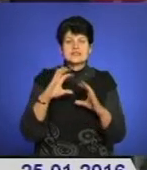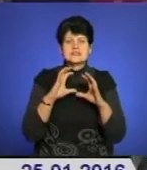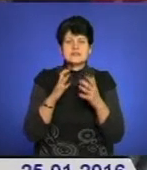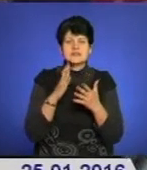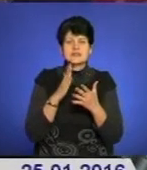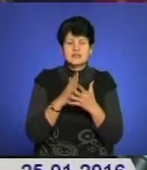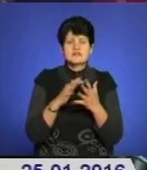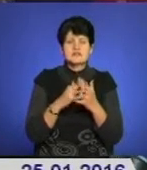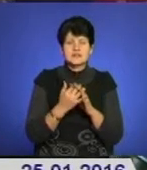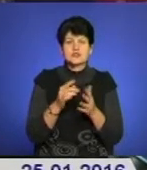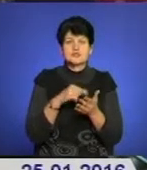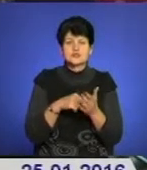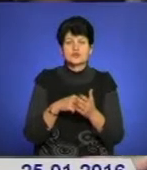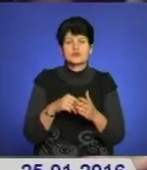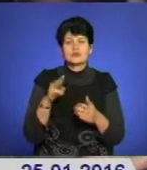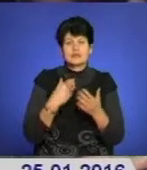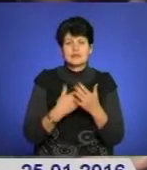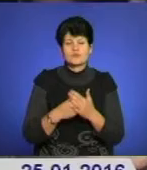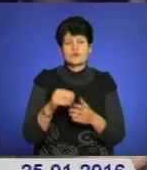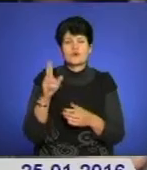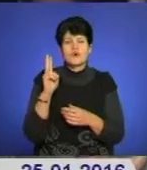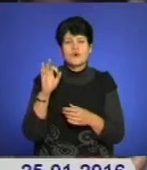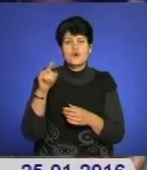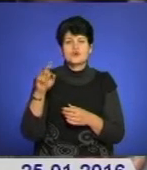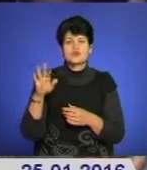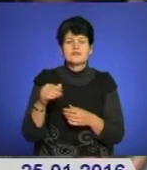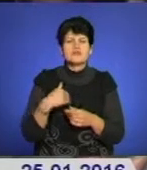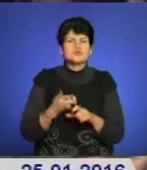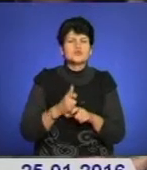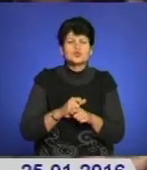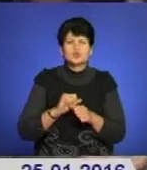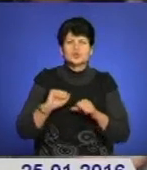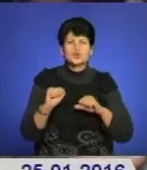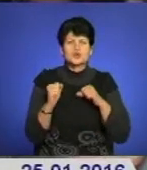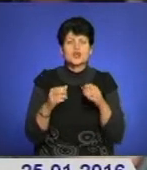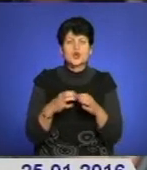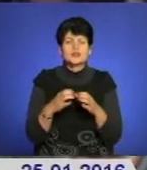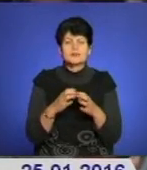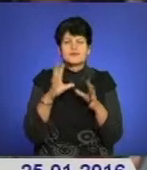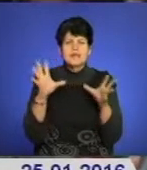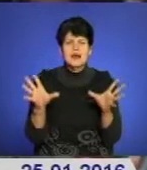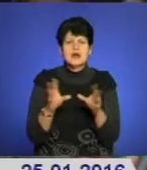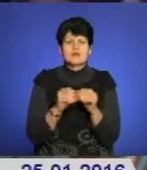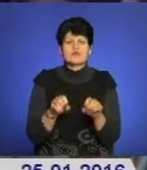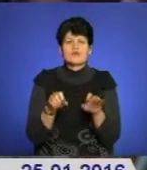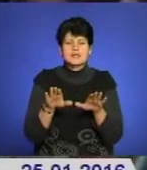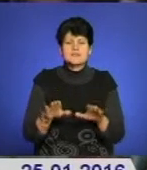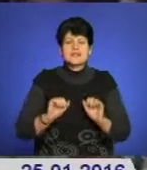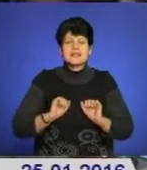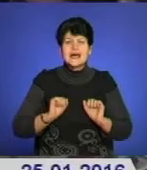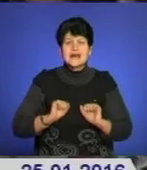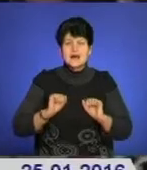Богородиці, селище міського типу Козова. У нас дуже дружній колектив, тому ми все разом вирішуємо і